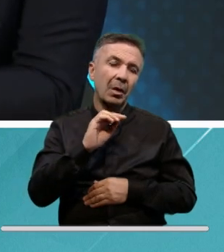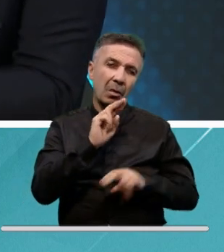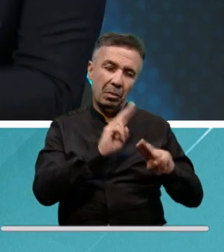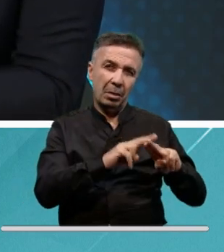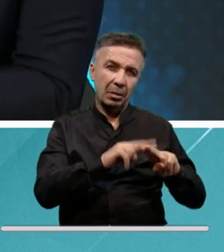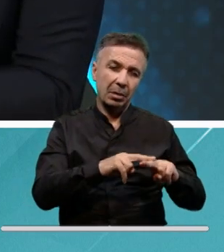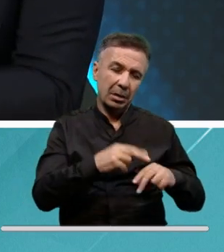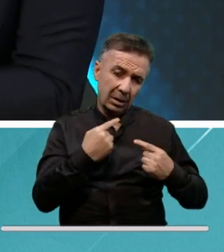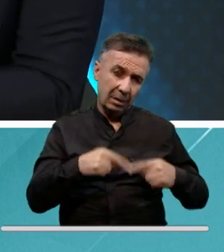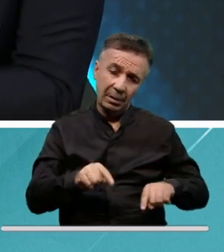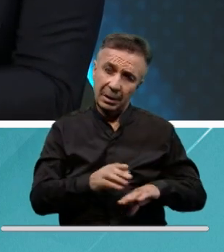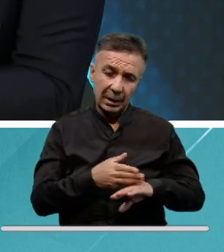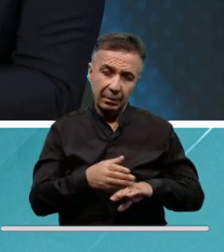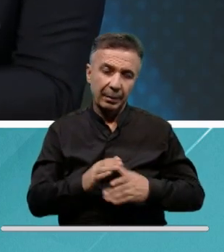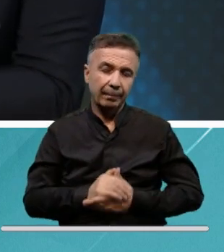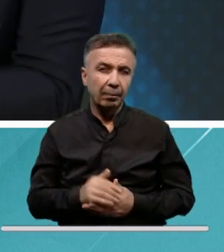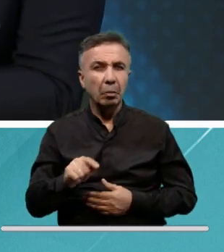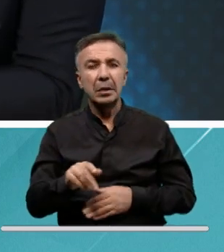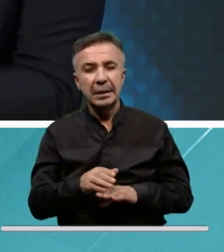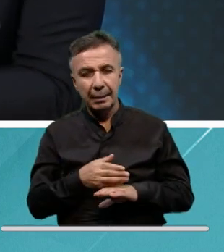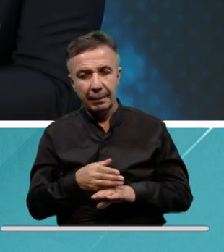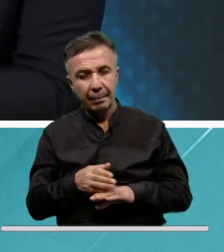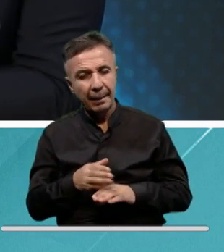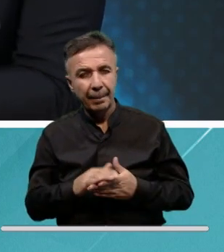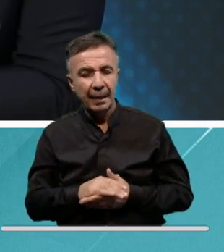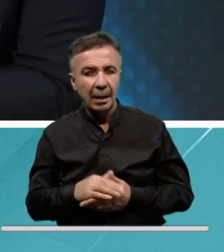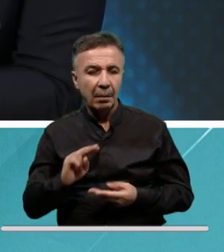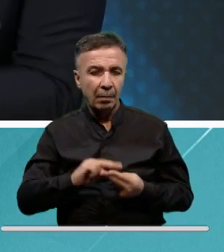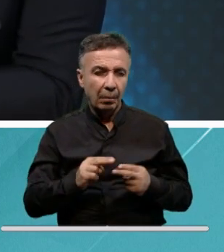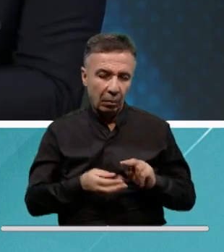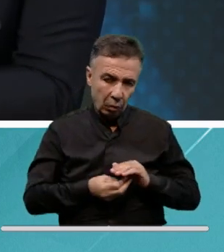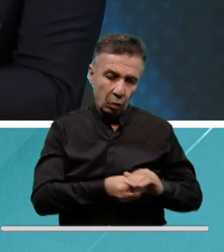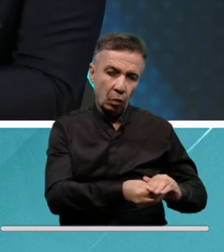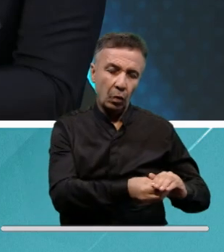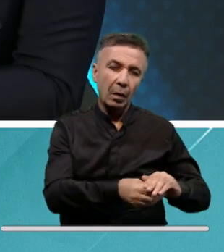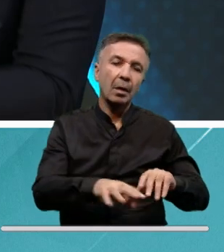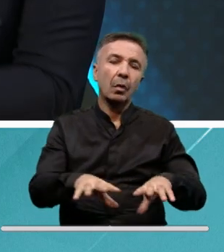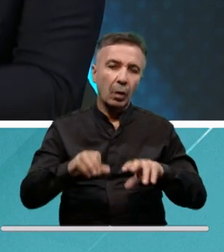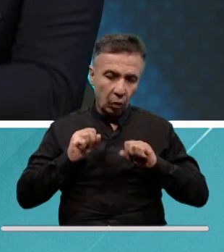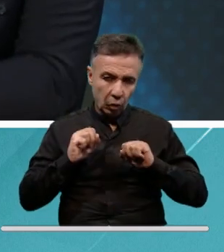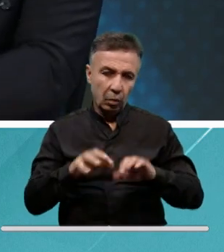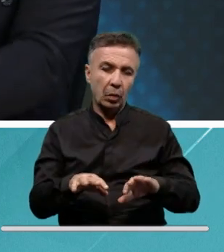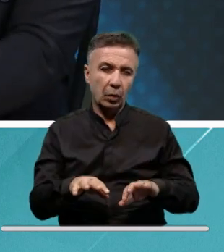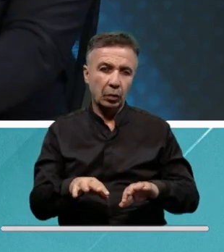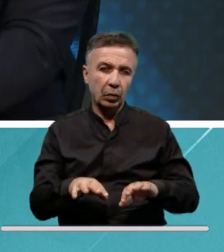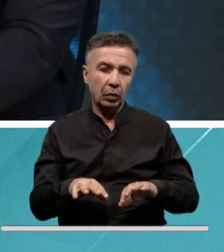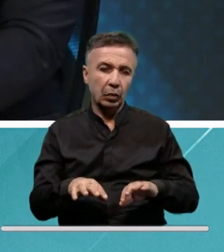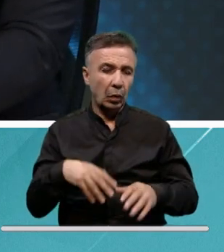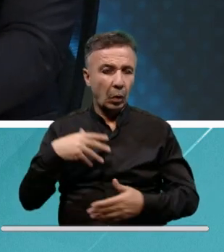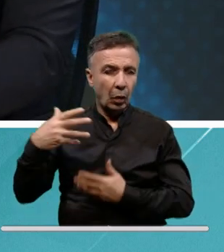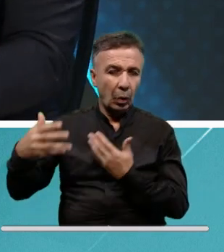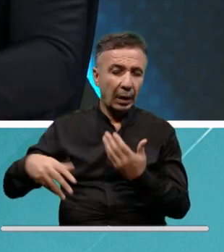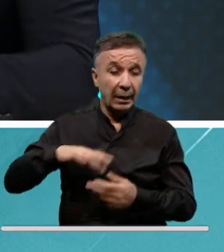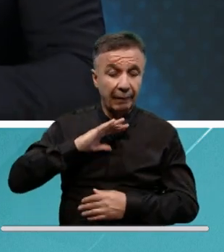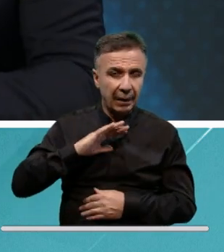önce söylediğiniz gibi onun için büyü ilmi yani sihir olayı Eee vardır